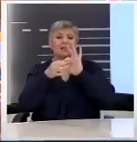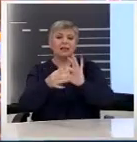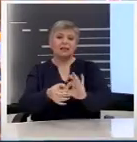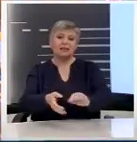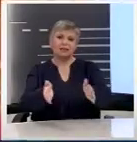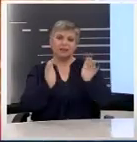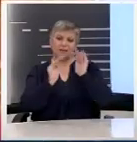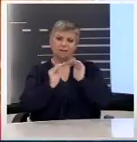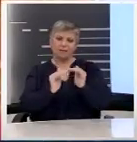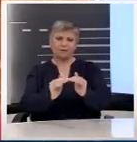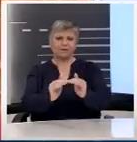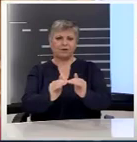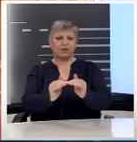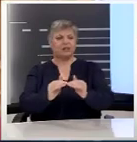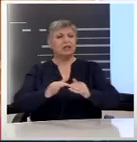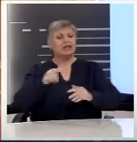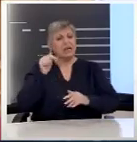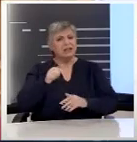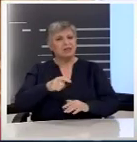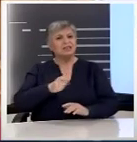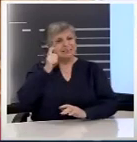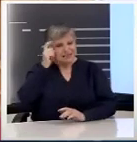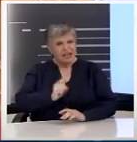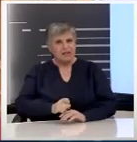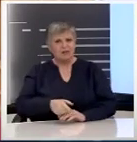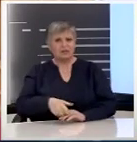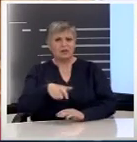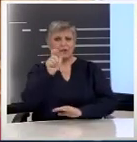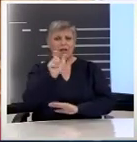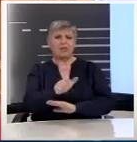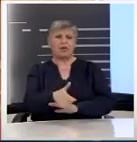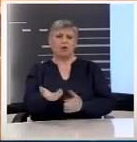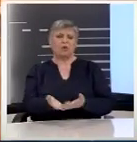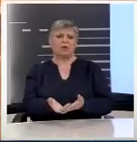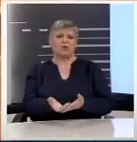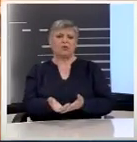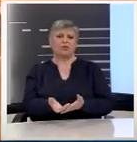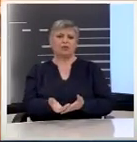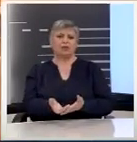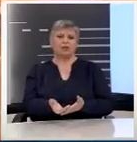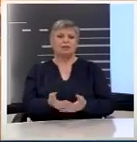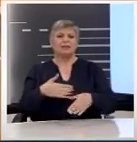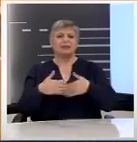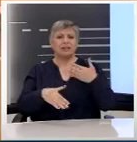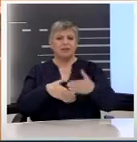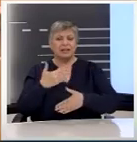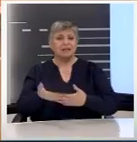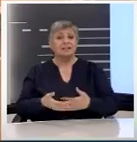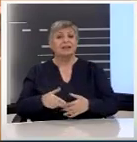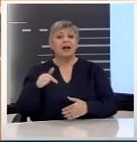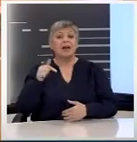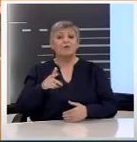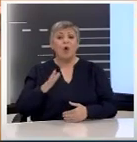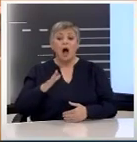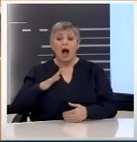Αθανασίου, είσαστε ένας έγκριτος νομικός. Μην κατεβαίνετε στο κακού τη σκάλα. Όταν δεν υπάρχουν φυσικοί αυτούργοι,